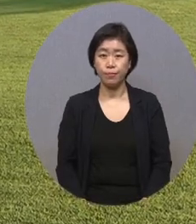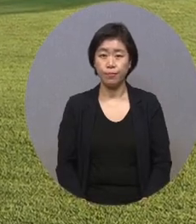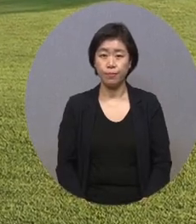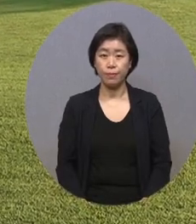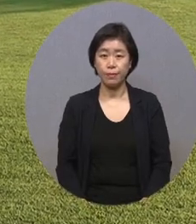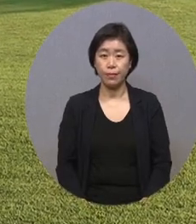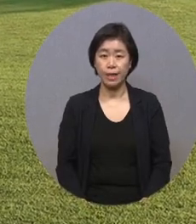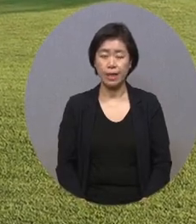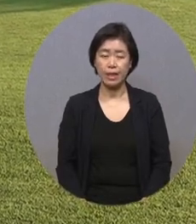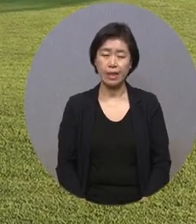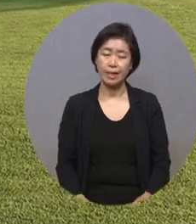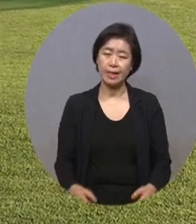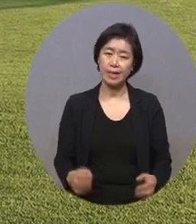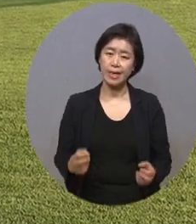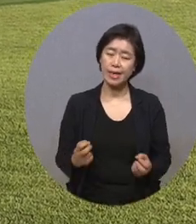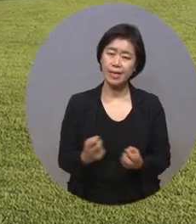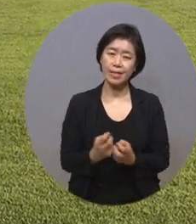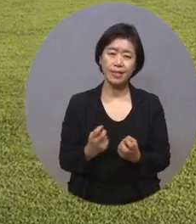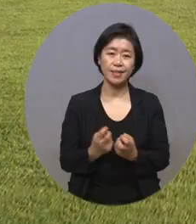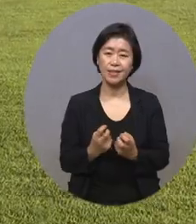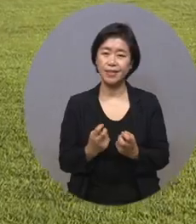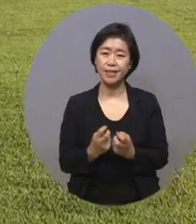아, 진짜.